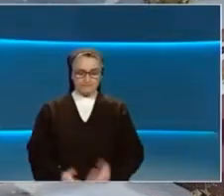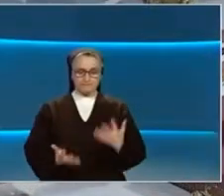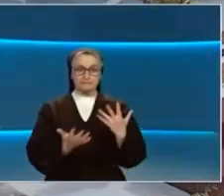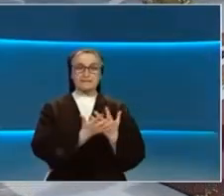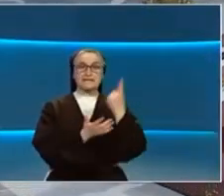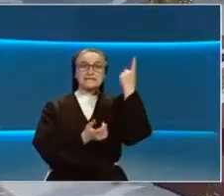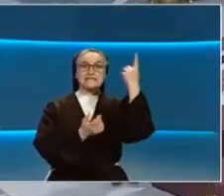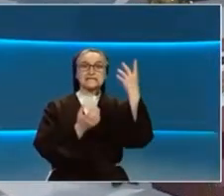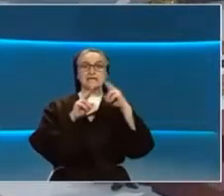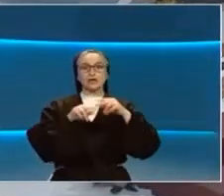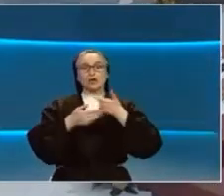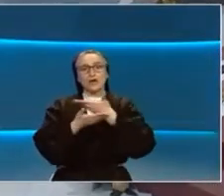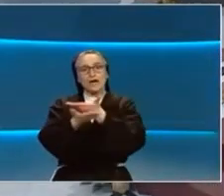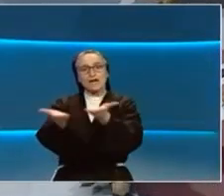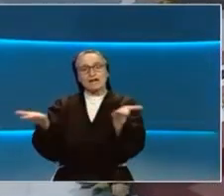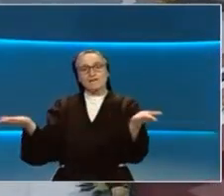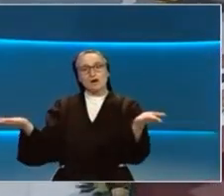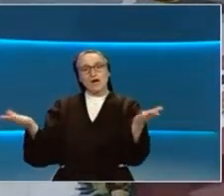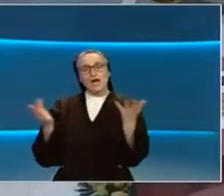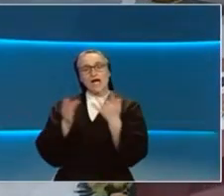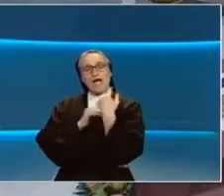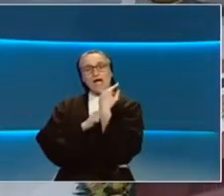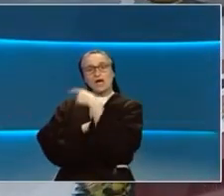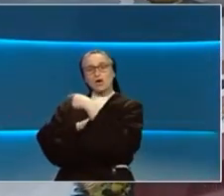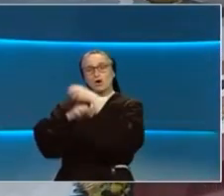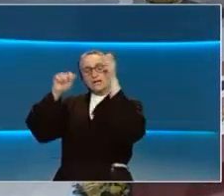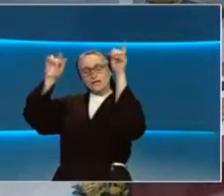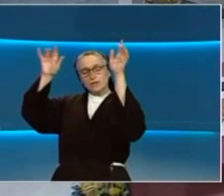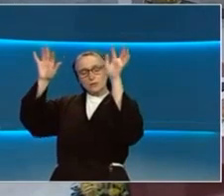Dominus vobiscum.